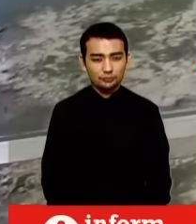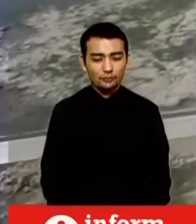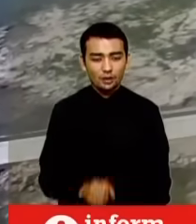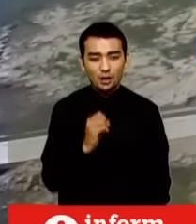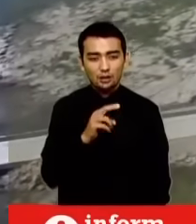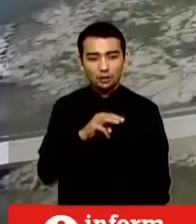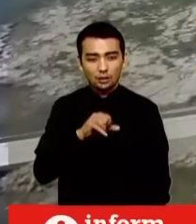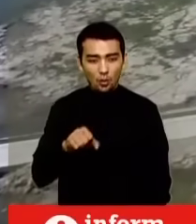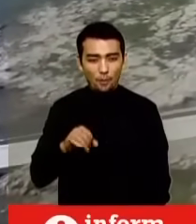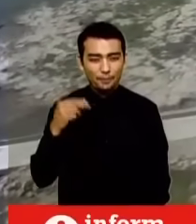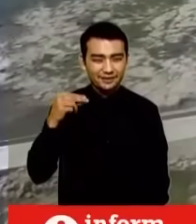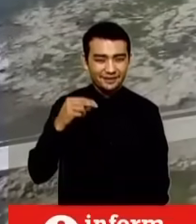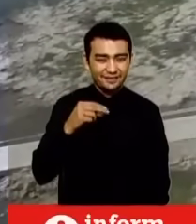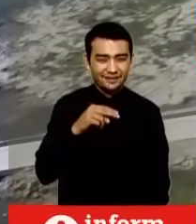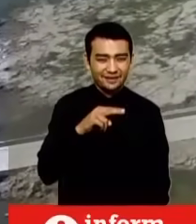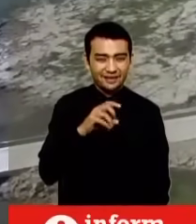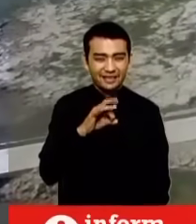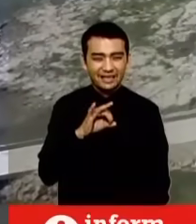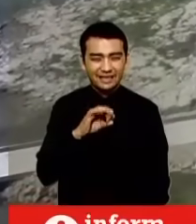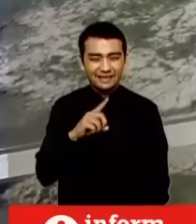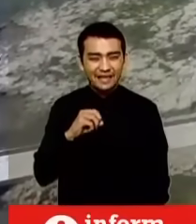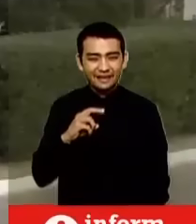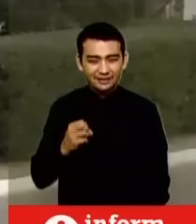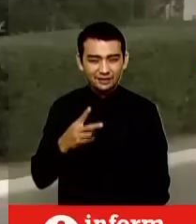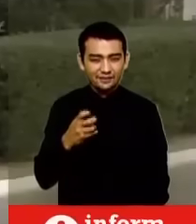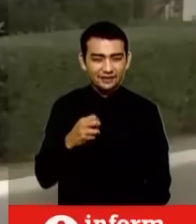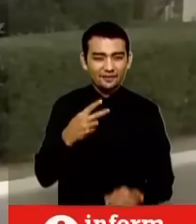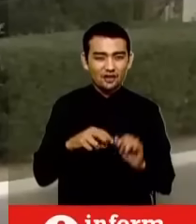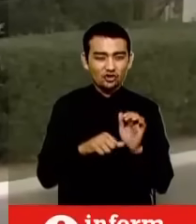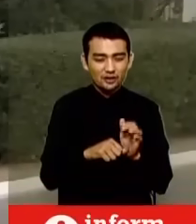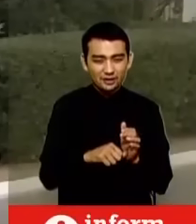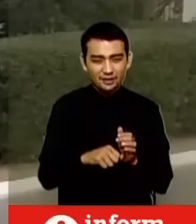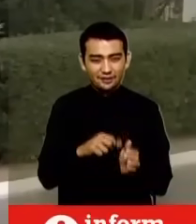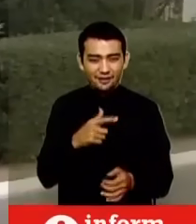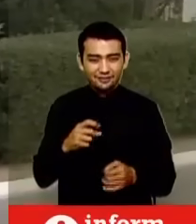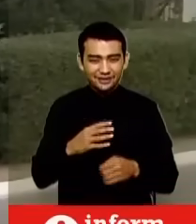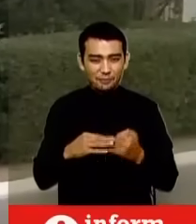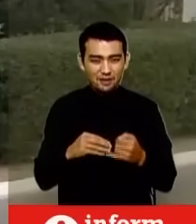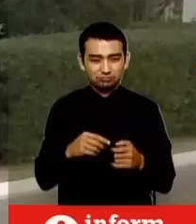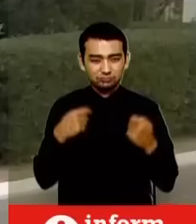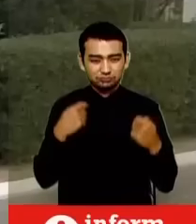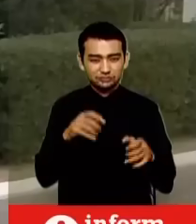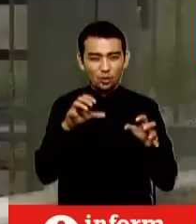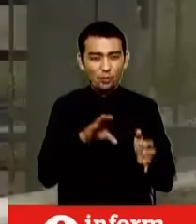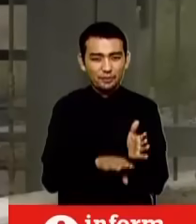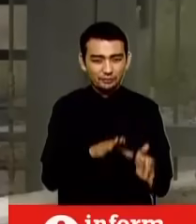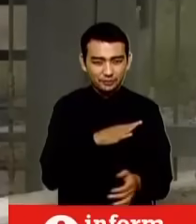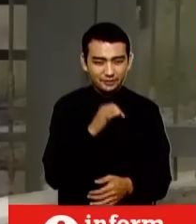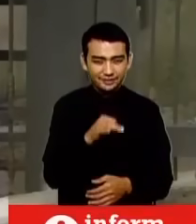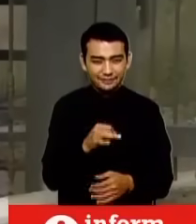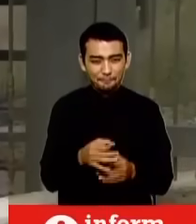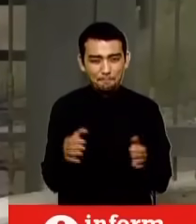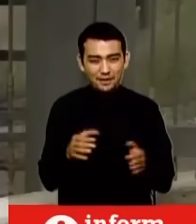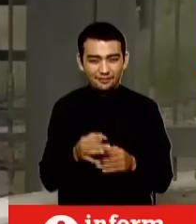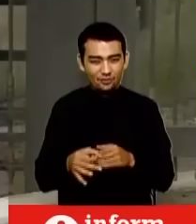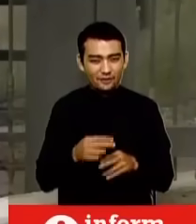Ақтауда да президенттің резиденциясы орналасқан 226 гектарға жуық жер учаскесі заңсыз сатылған болып шықты. Самал шағын ауданында орналасқан